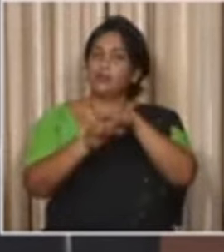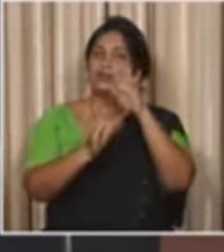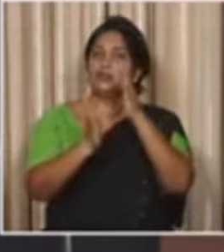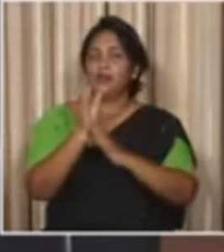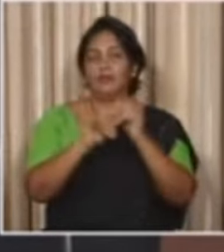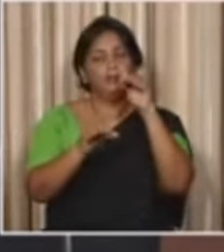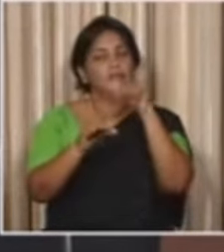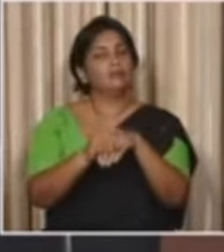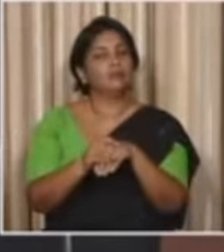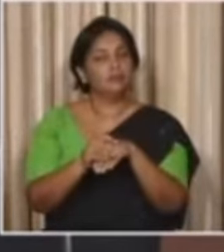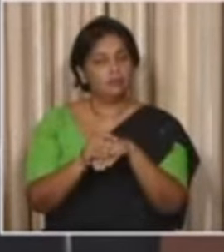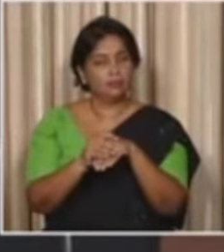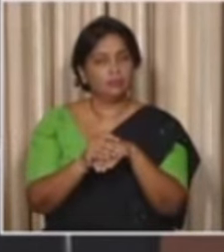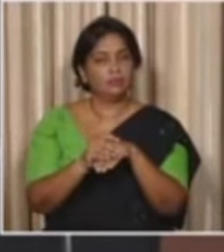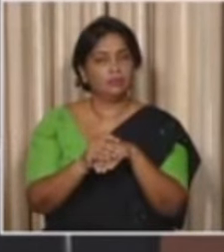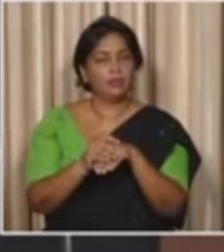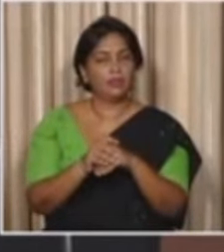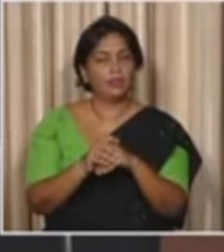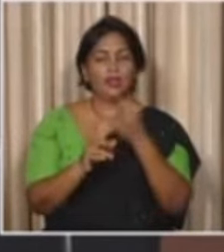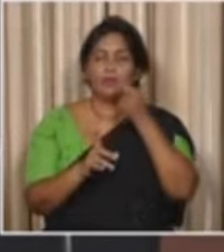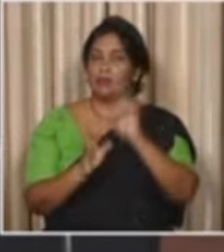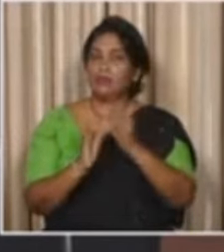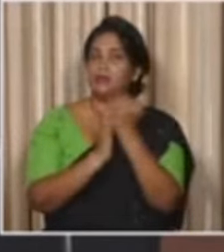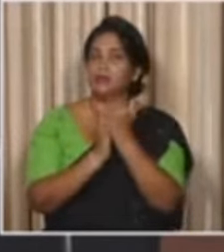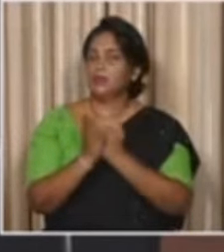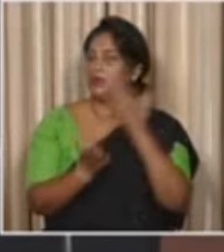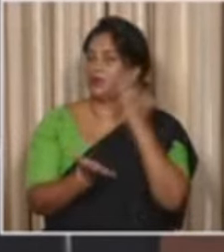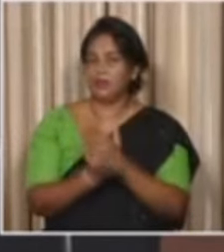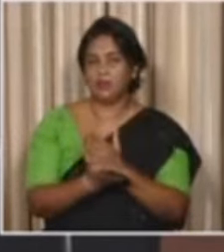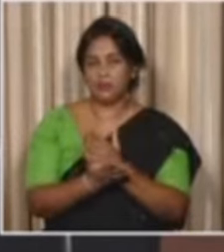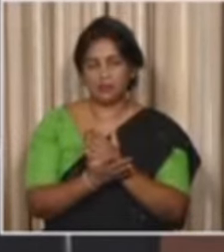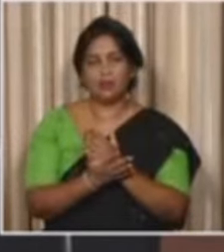දුන්නා ස්ථාවර නියෝග අත්හිටවලා